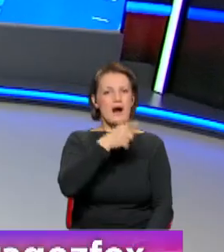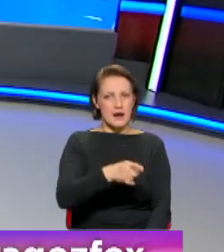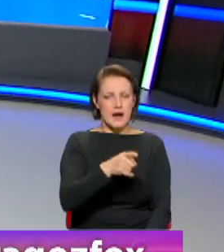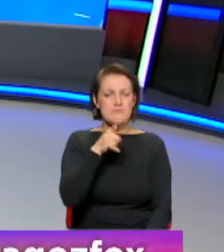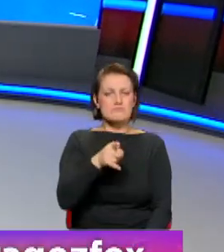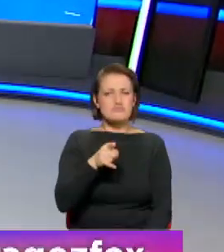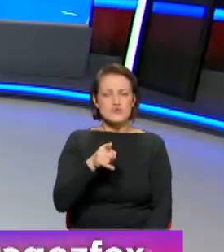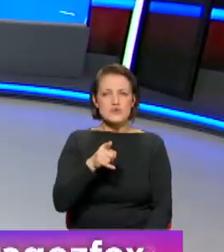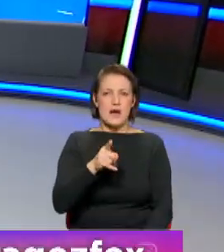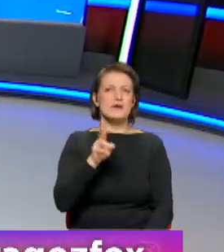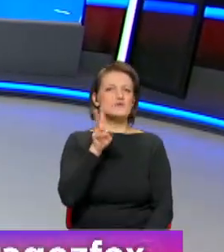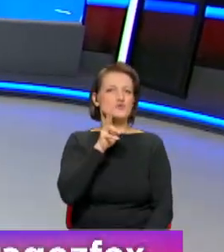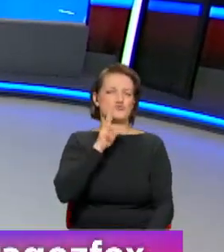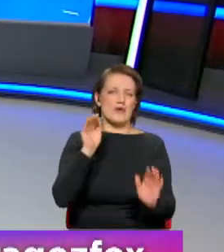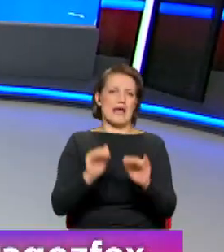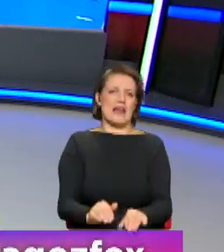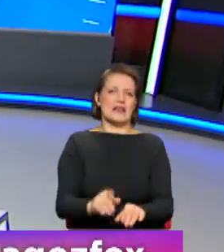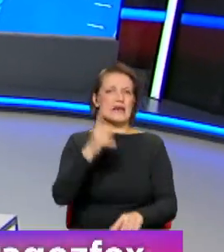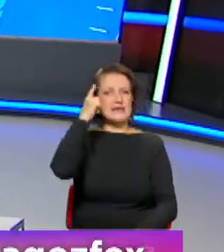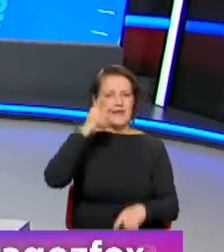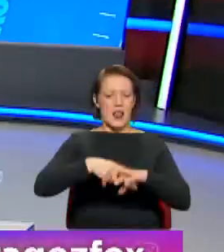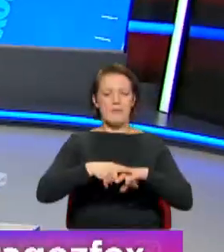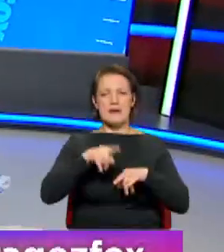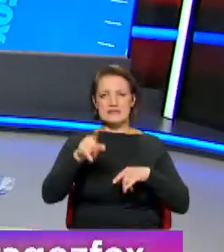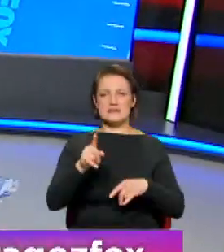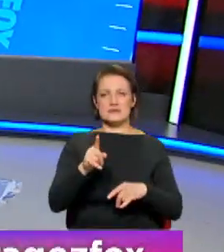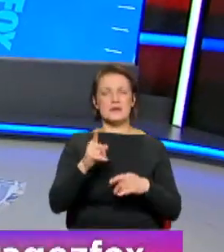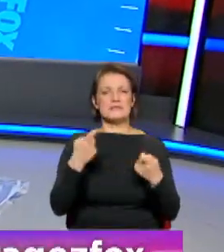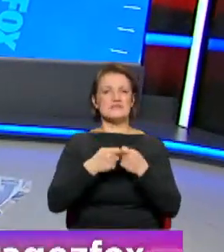bu noktaya varılabildi. İsrail ve Hamas ateşkeste anlaştı.